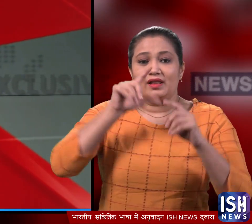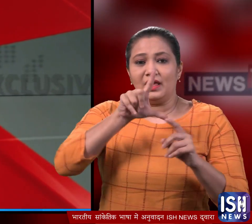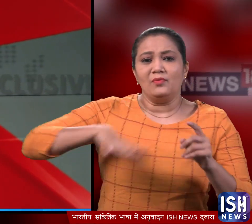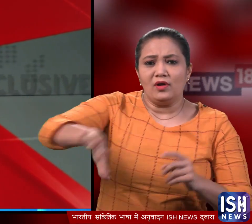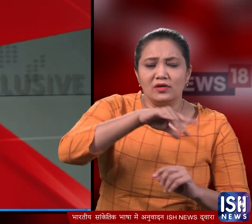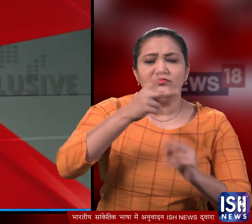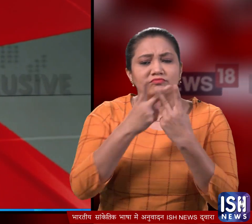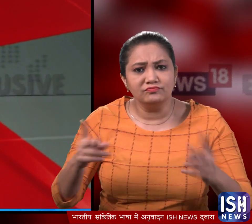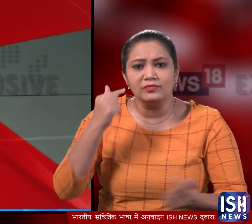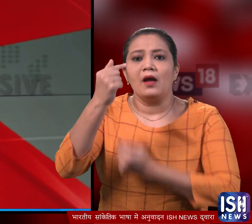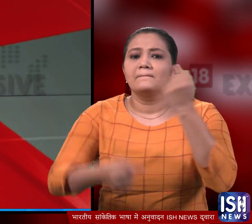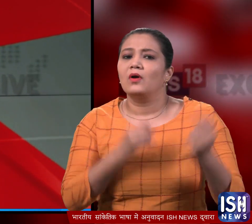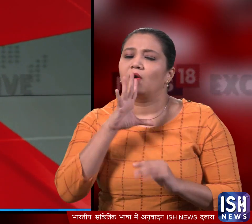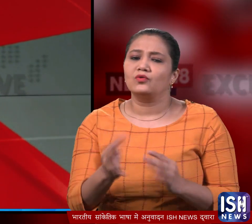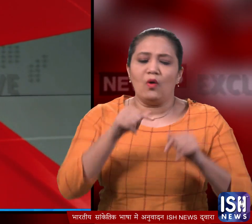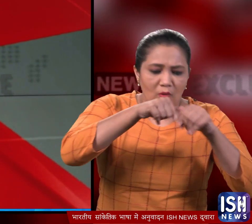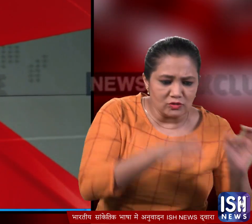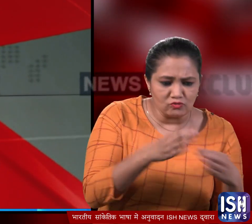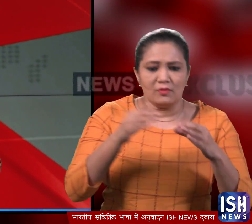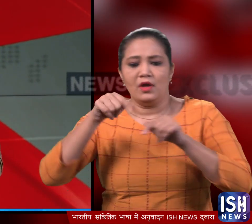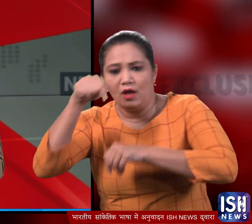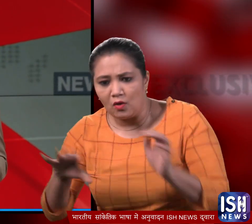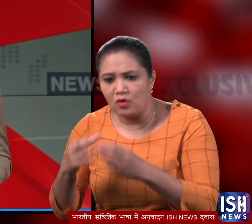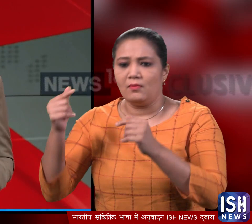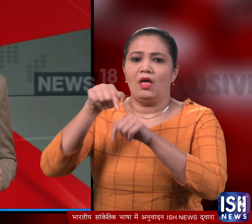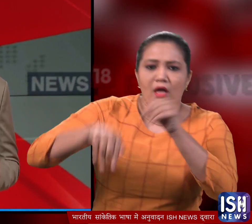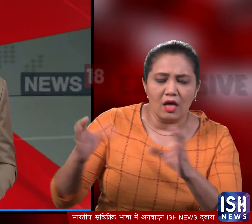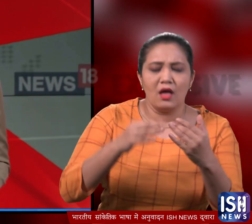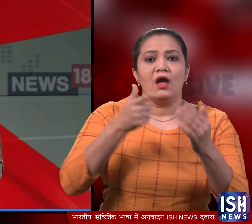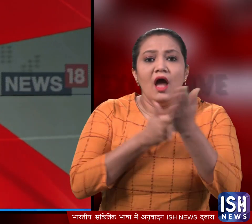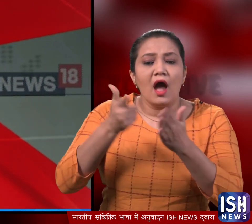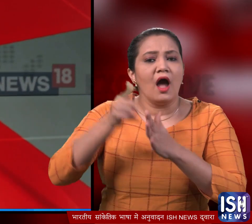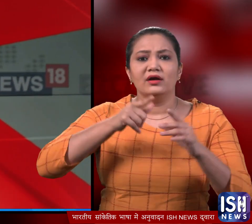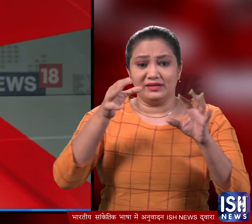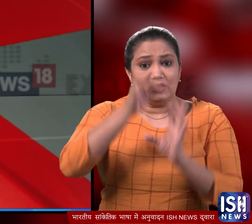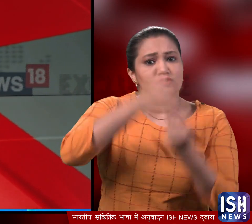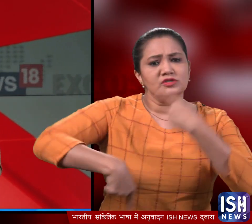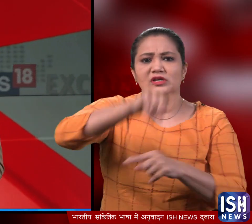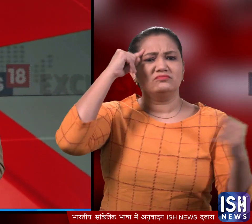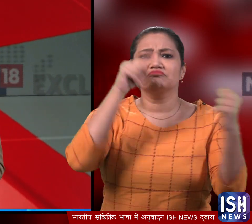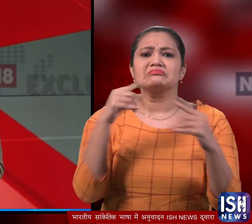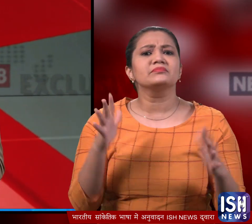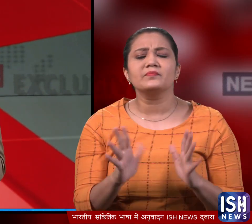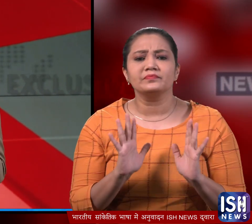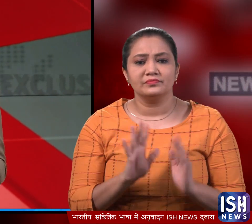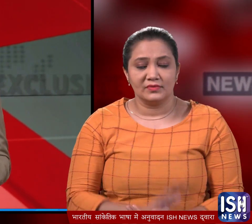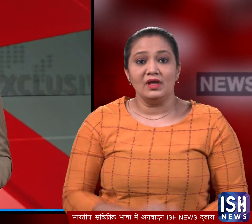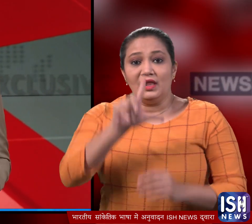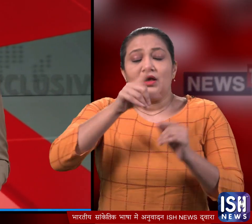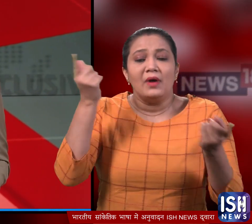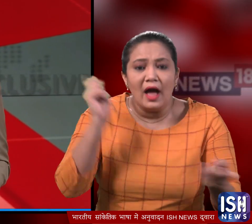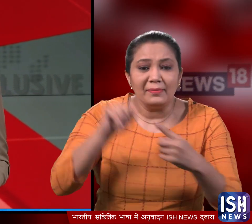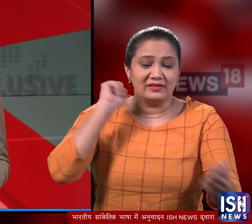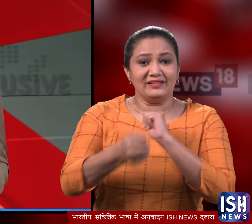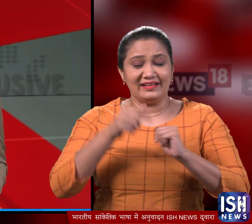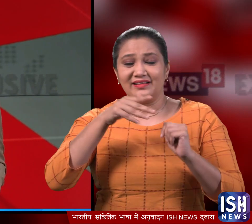सभी विपक्षी दलों के नेता राजनीतिक मुद्दा बनाने की कोशिश कर रहे हैं, जिससे किसान संगठनों को दिक्कत है और इसीलिए किसान संगठनों ने लखीमपुर की